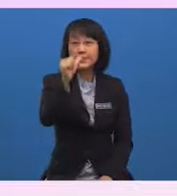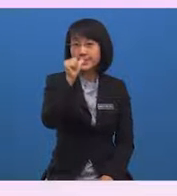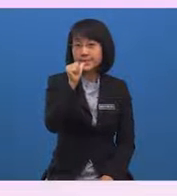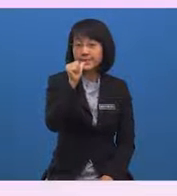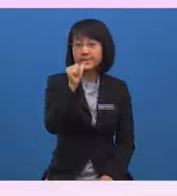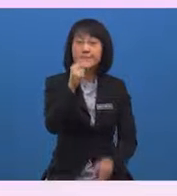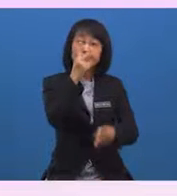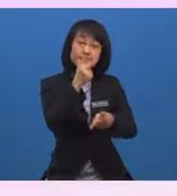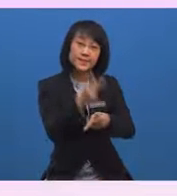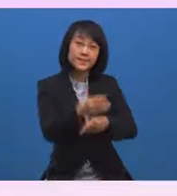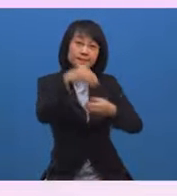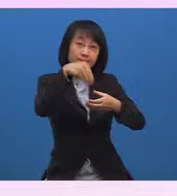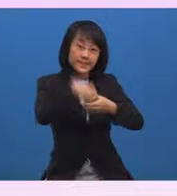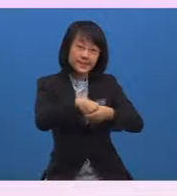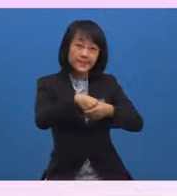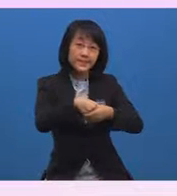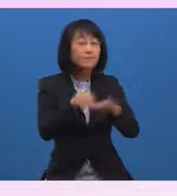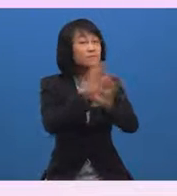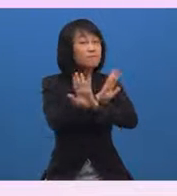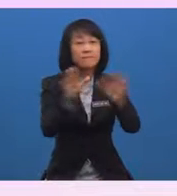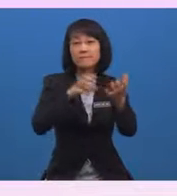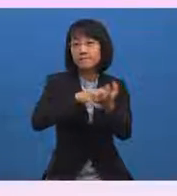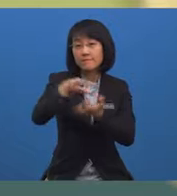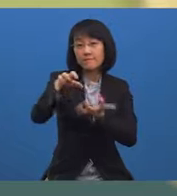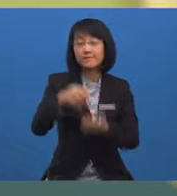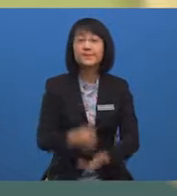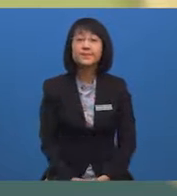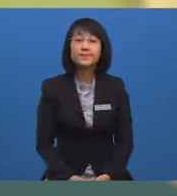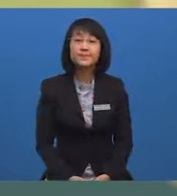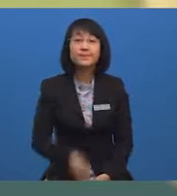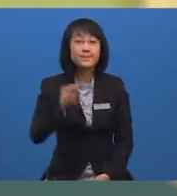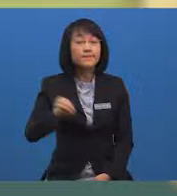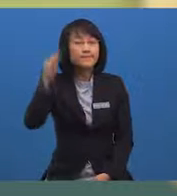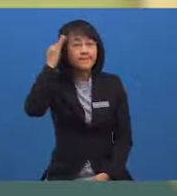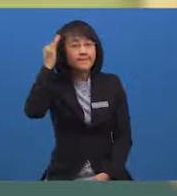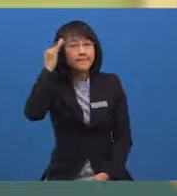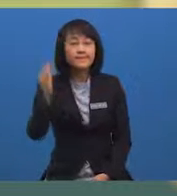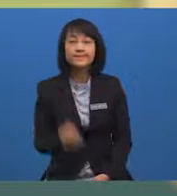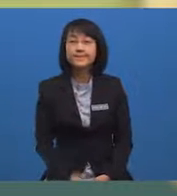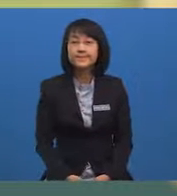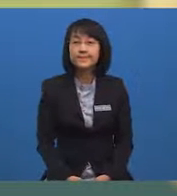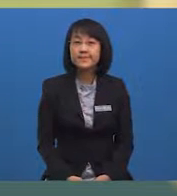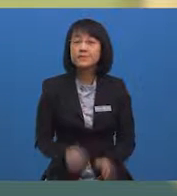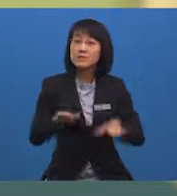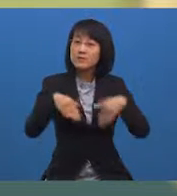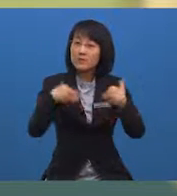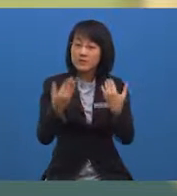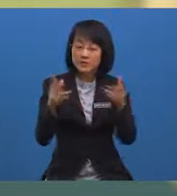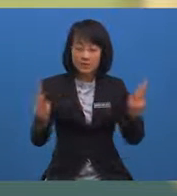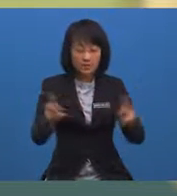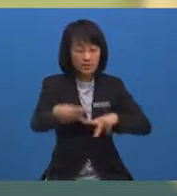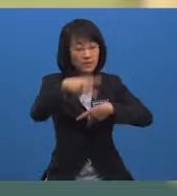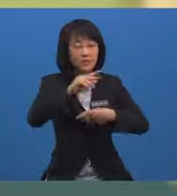yang disimpan di dalamnya tidak rosak. Murid-murid, tahukah kamu bagaimana peti